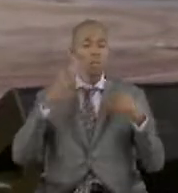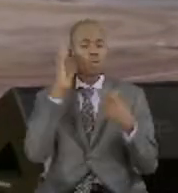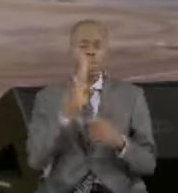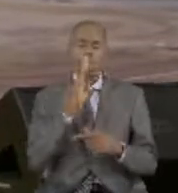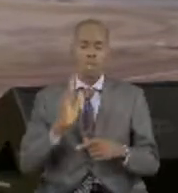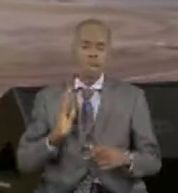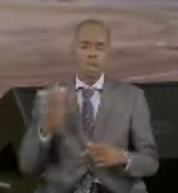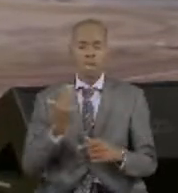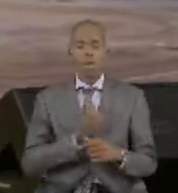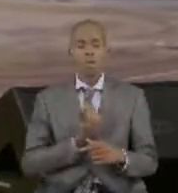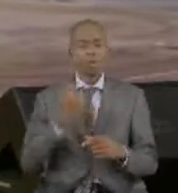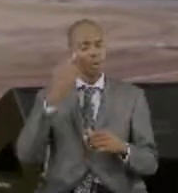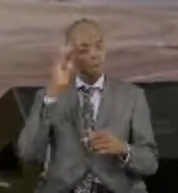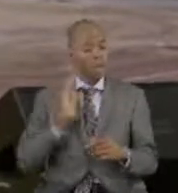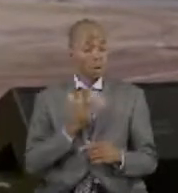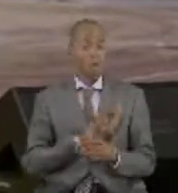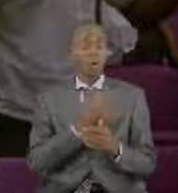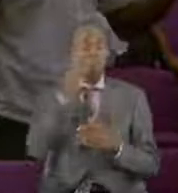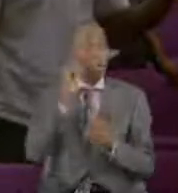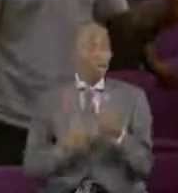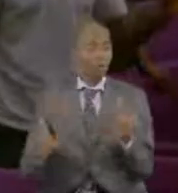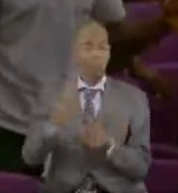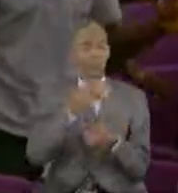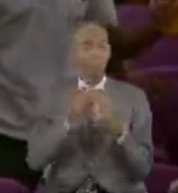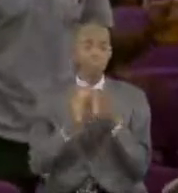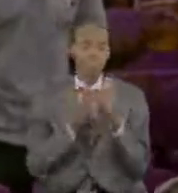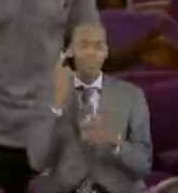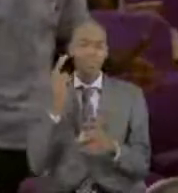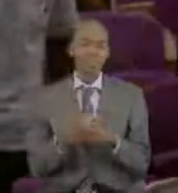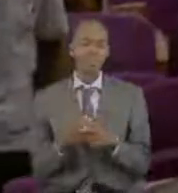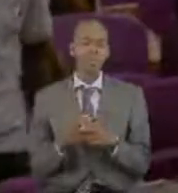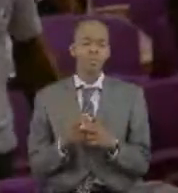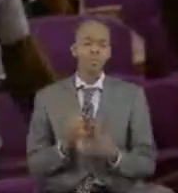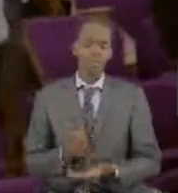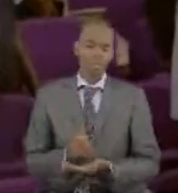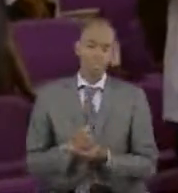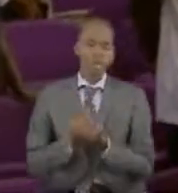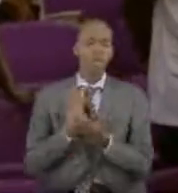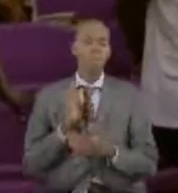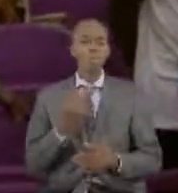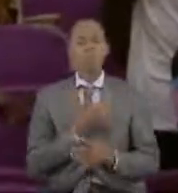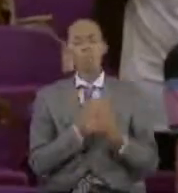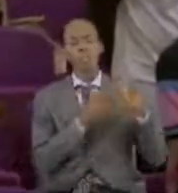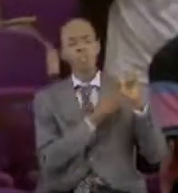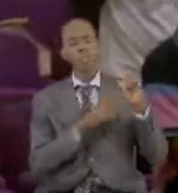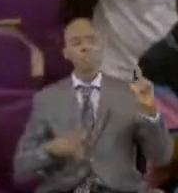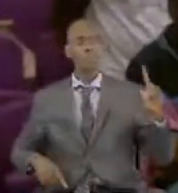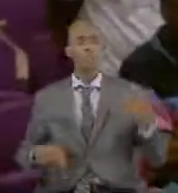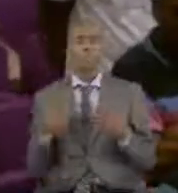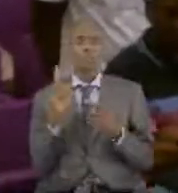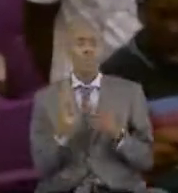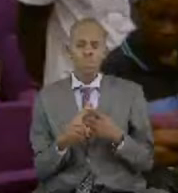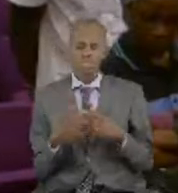notre partage pour tout le monde, au nom de Jésus. Aide-nous, Seigneur, à